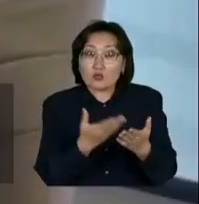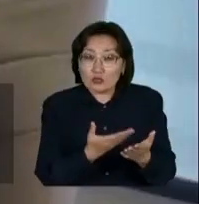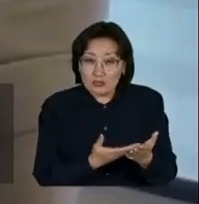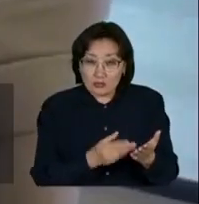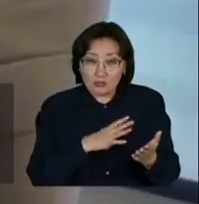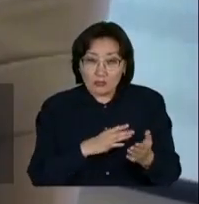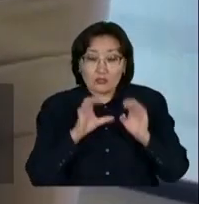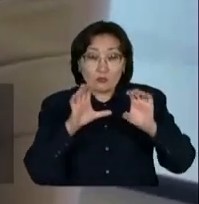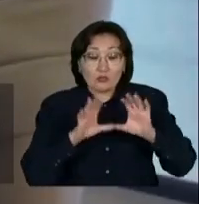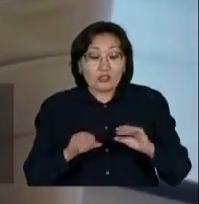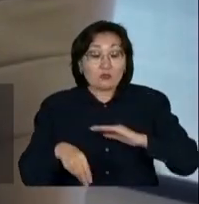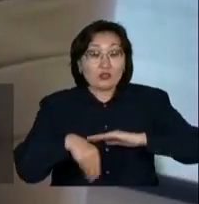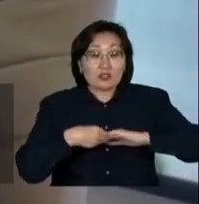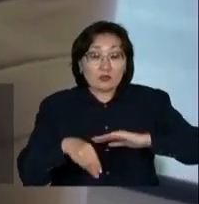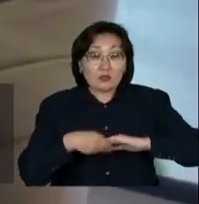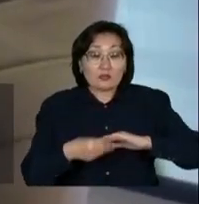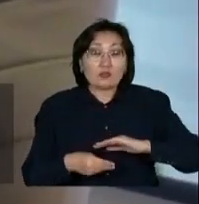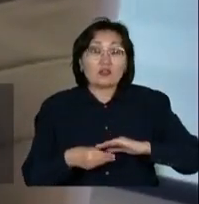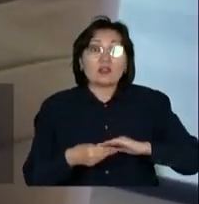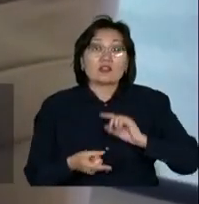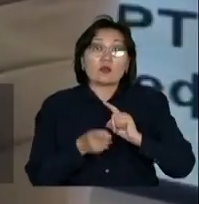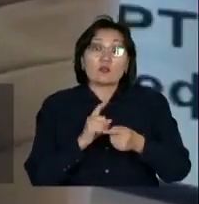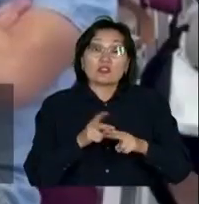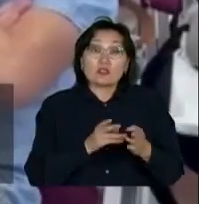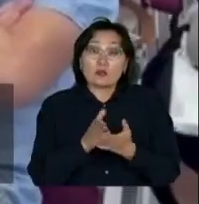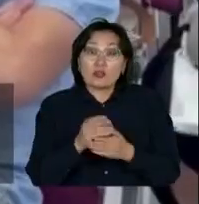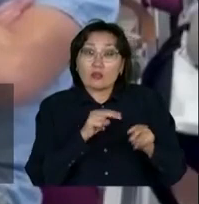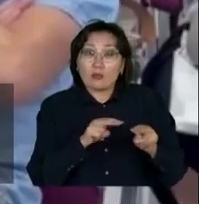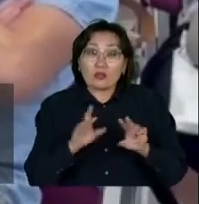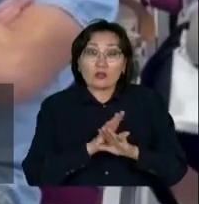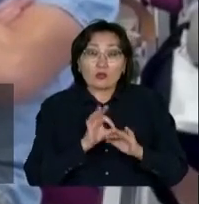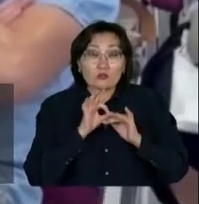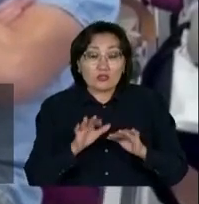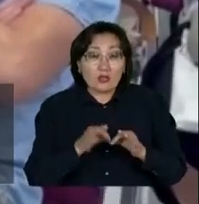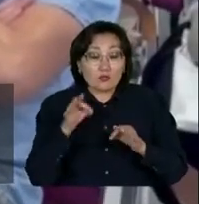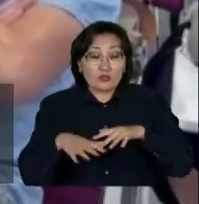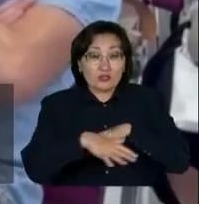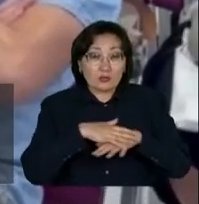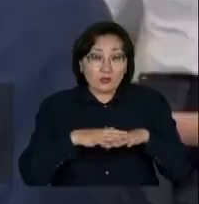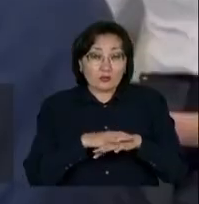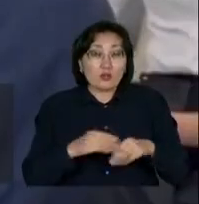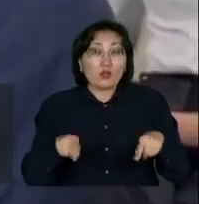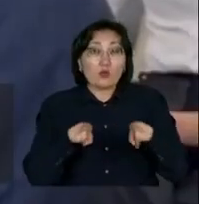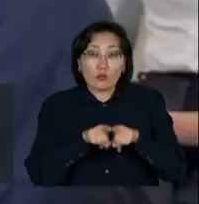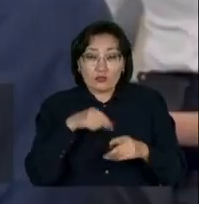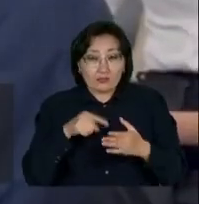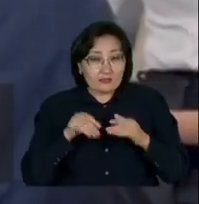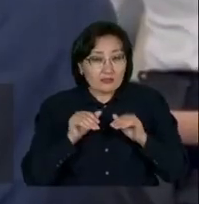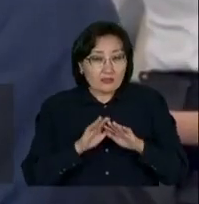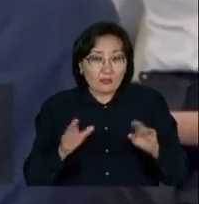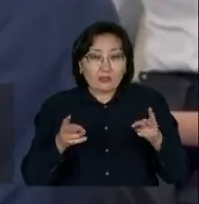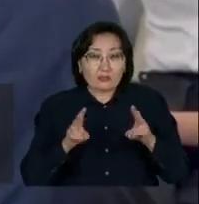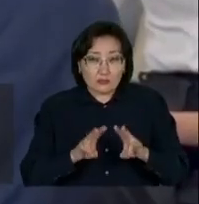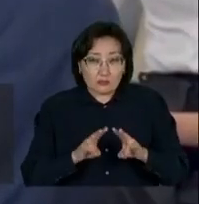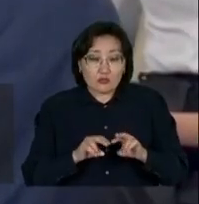берді. Заңсыздық пен жемқорлықтың құрбанына айналған бұл салаларға бақылау болмаса, облыс жұртшылығы сол шырылдаған күйі қала бермек.